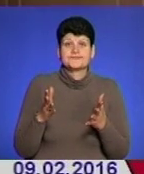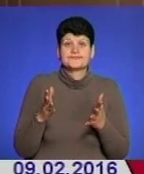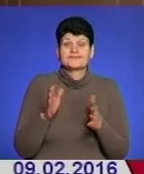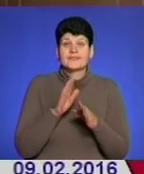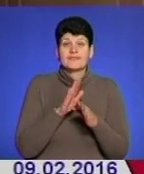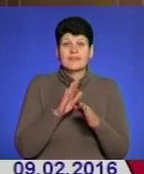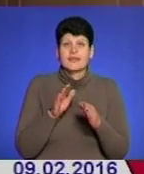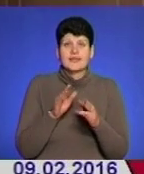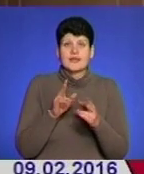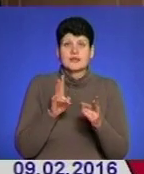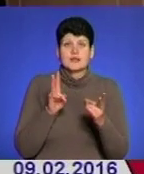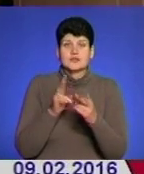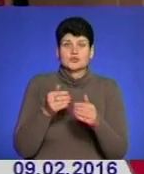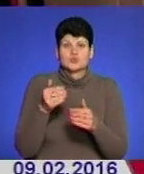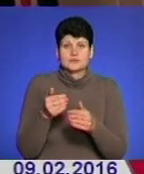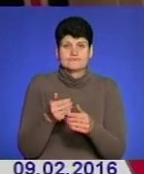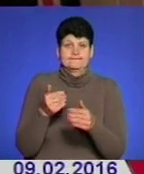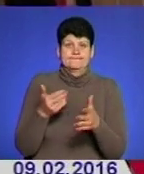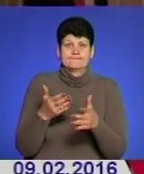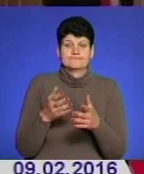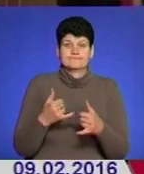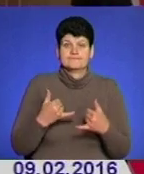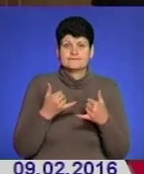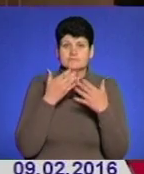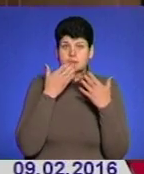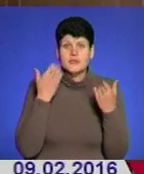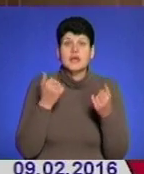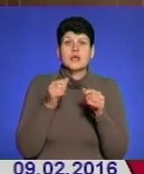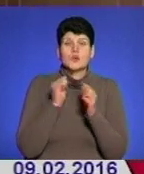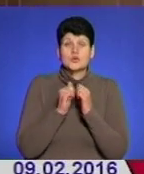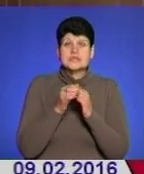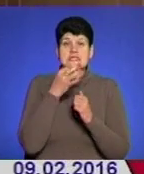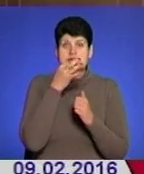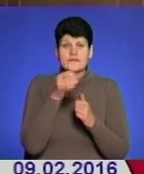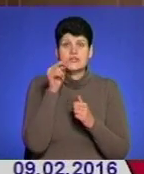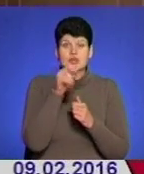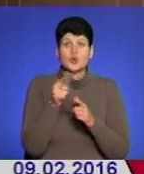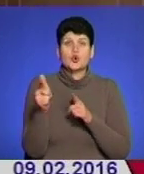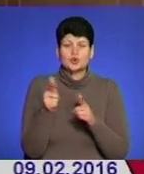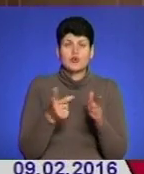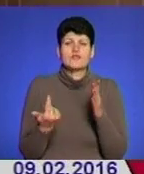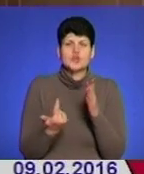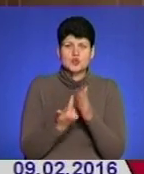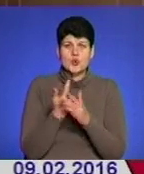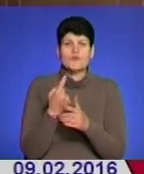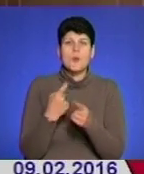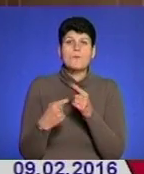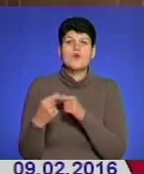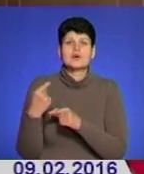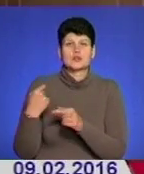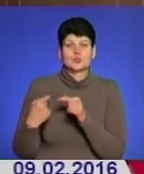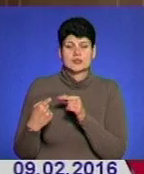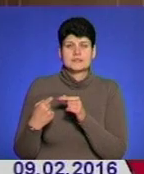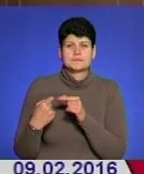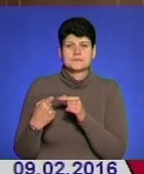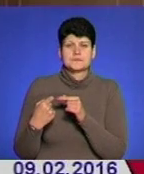не крок на зустріч, а щось інше. Ось. І кожен скаже, що він готовий знову повернутися. От. Там,